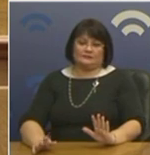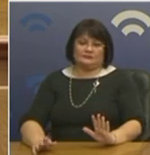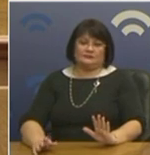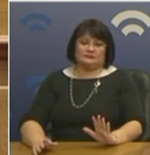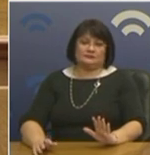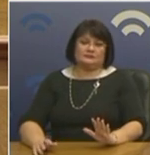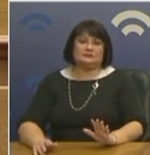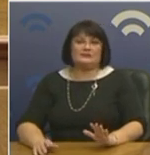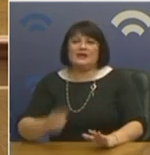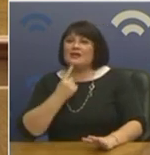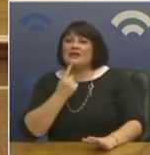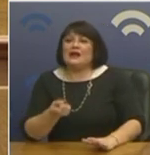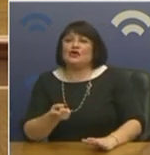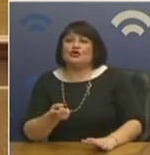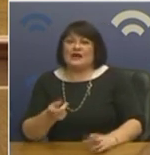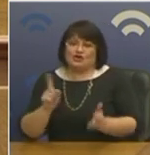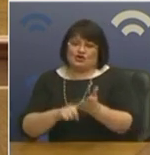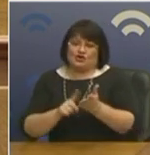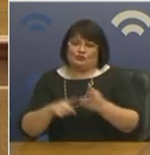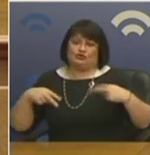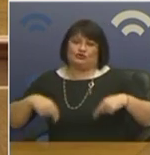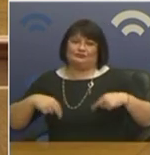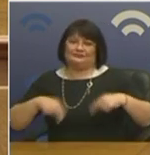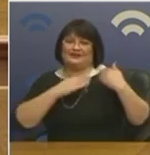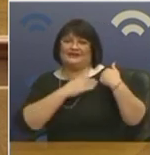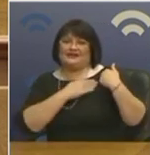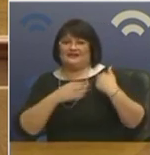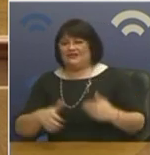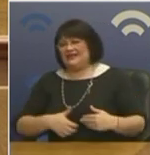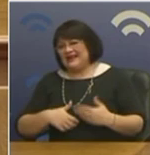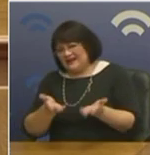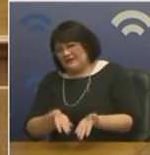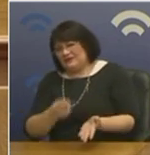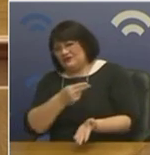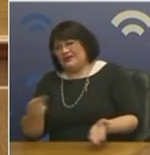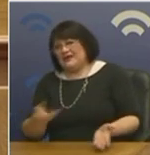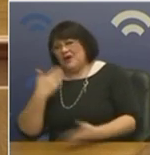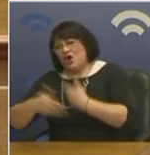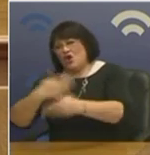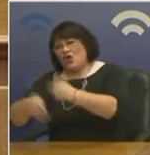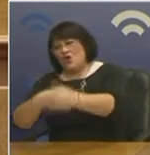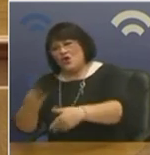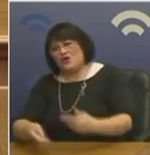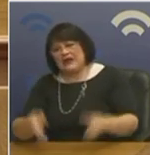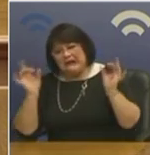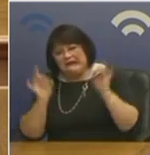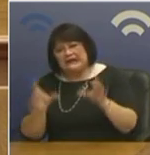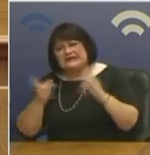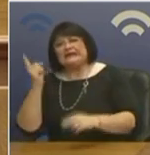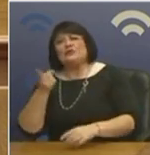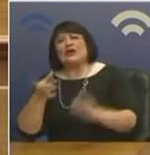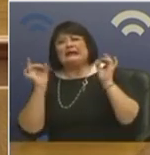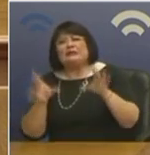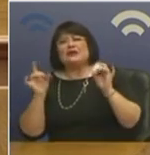υπουργών. Εδώ γελάνε πόσα χρόνια, τις 50 δεκαετίες και τα μάρμαρα. Δεν τιμωρήθηκε κανένας, δεν τιμωρηθεί κανένας, είναι